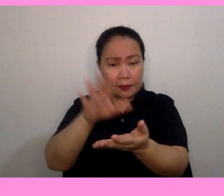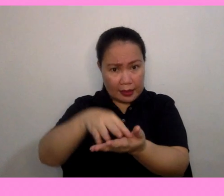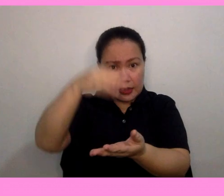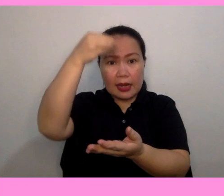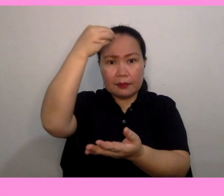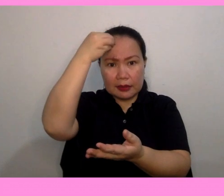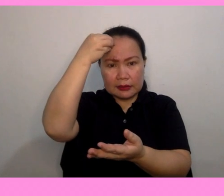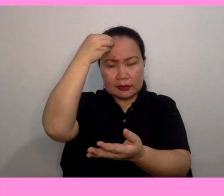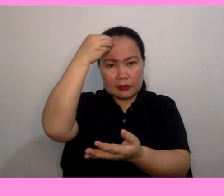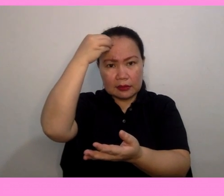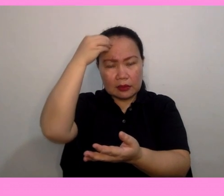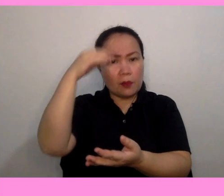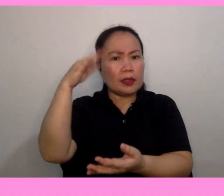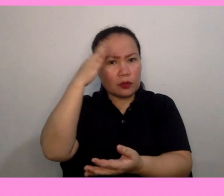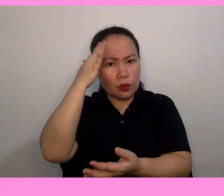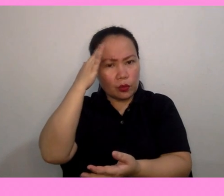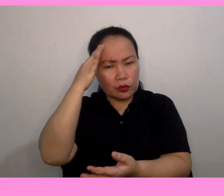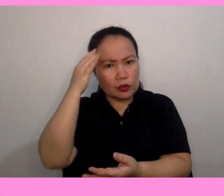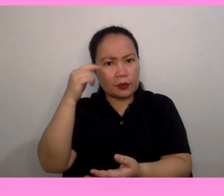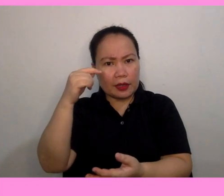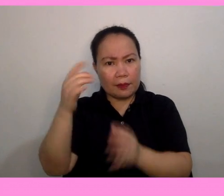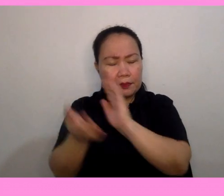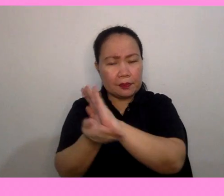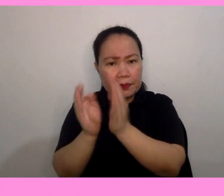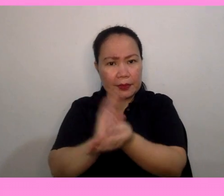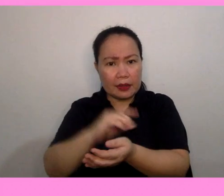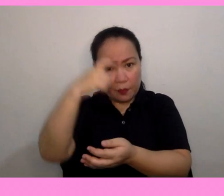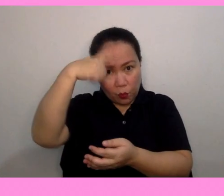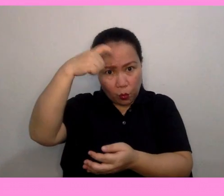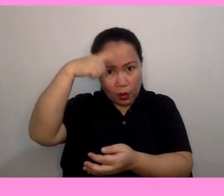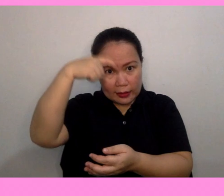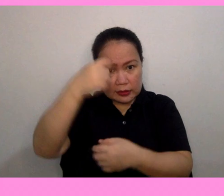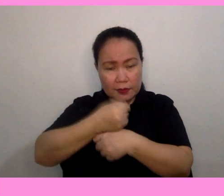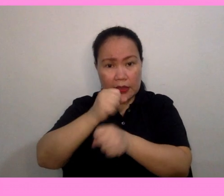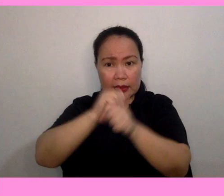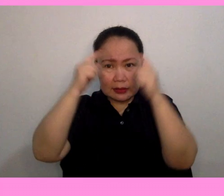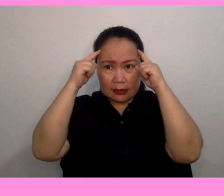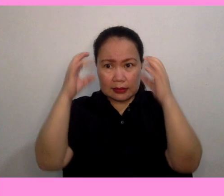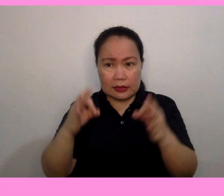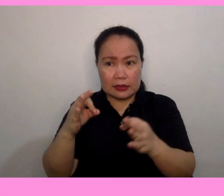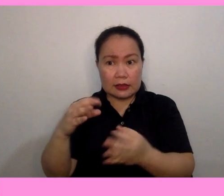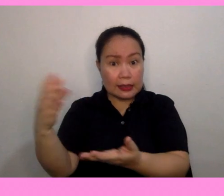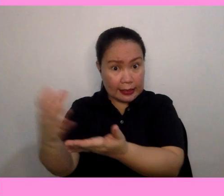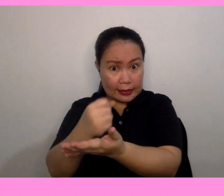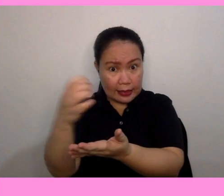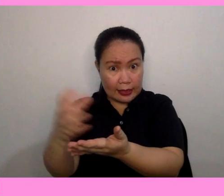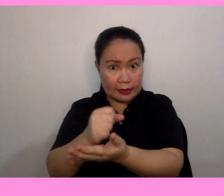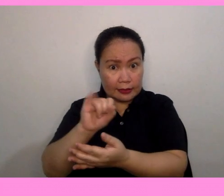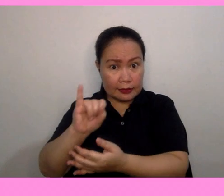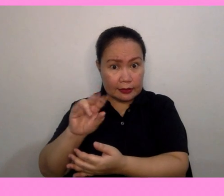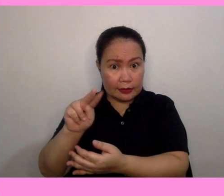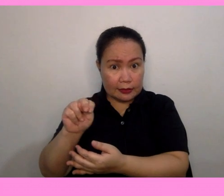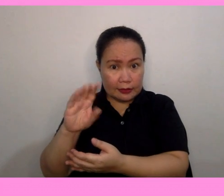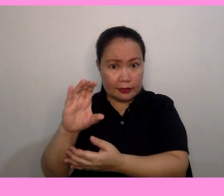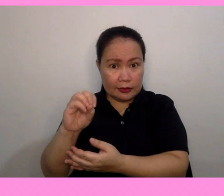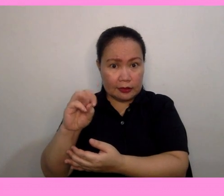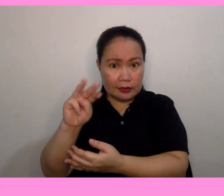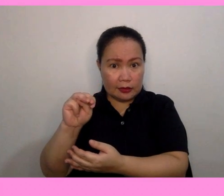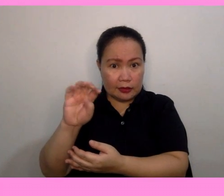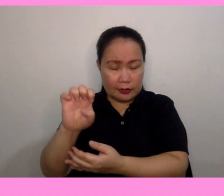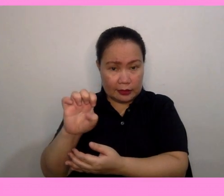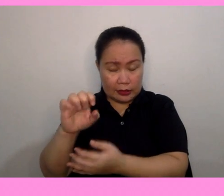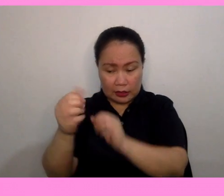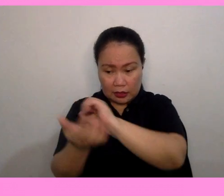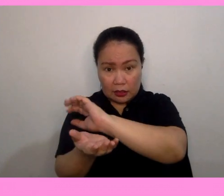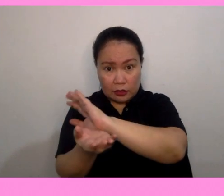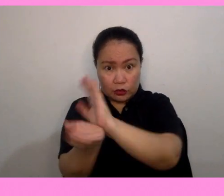malaman upang higit na maging matalino sa paggawa ng desisyon. Kita. Kita. Ang pagbabago